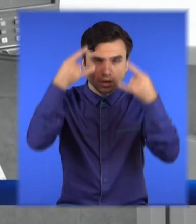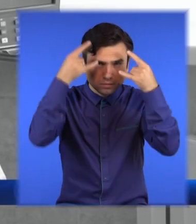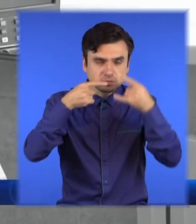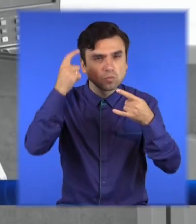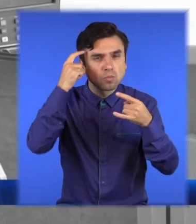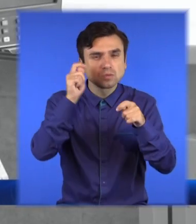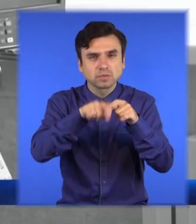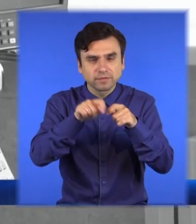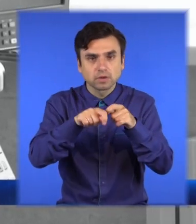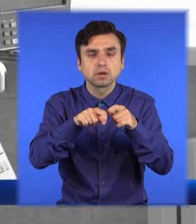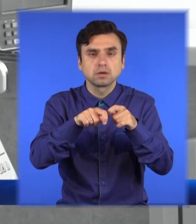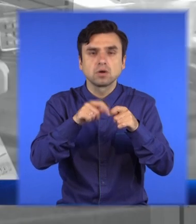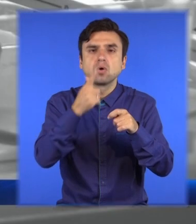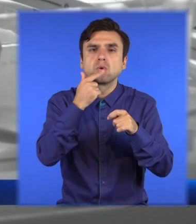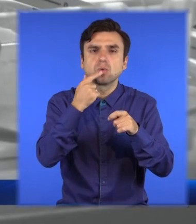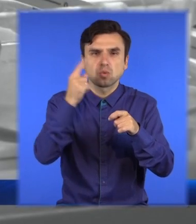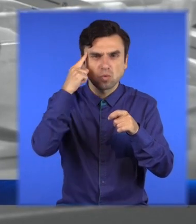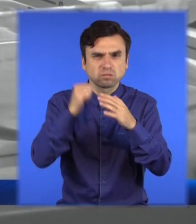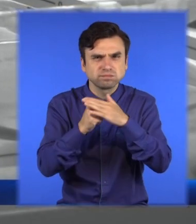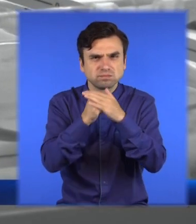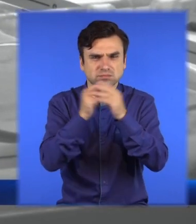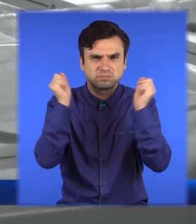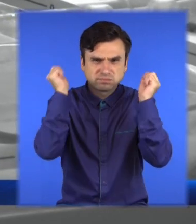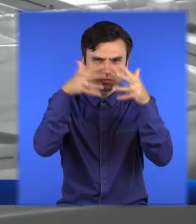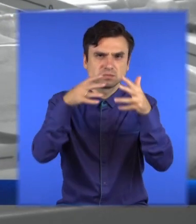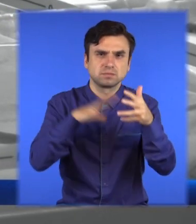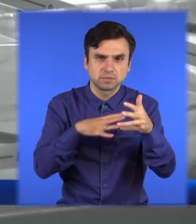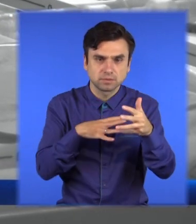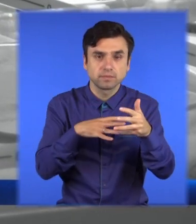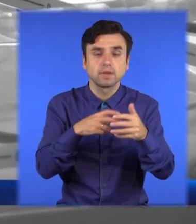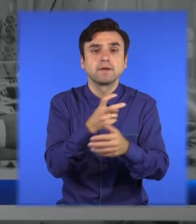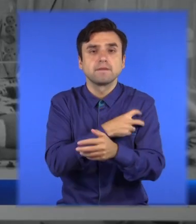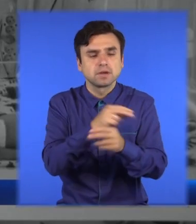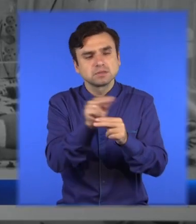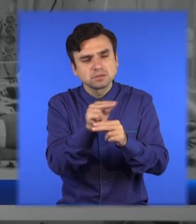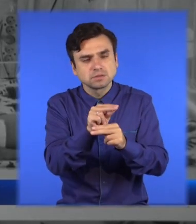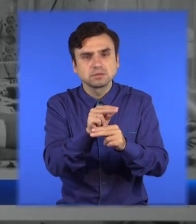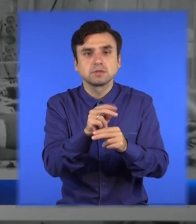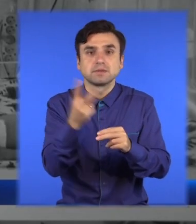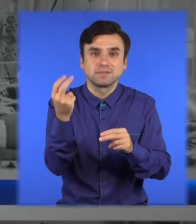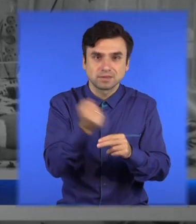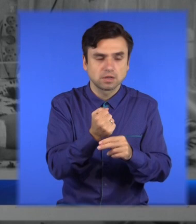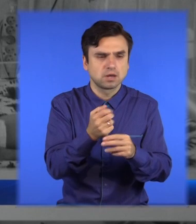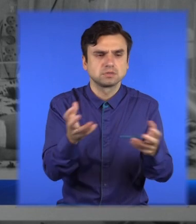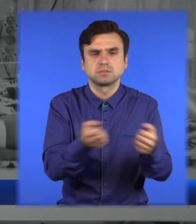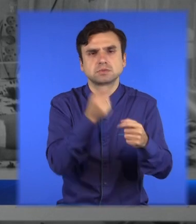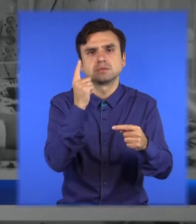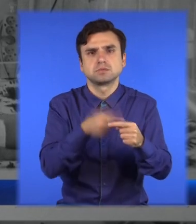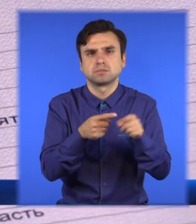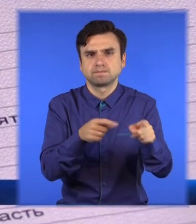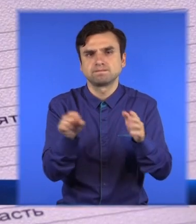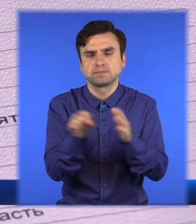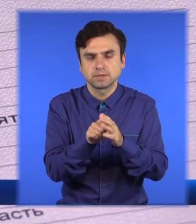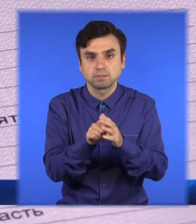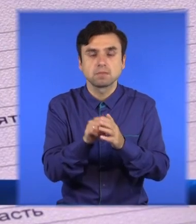дослідження комп'ютерної томограми показує, у Давида значний крововилив головного мозку. Лікарі боролися за життя малого